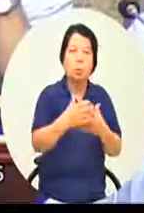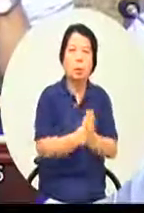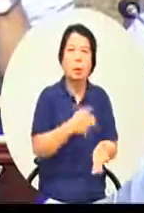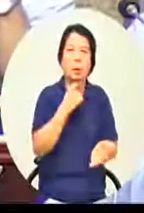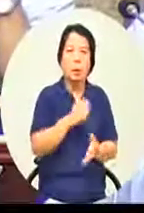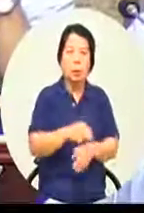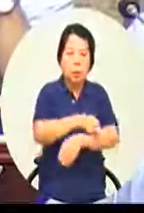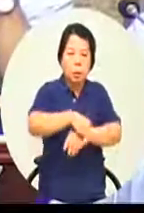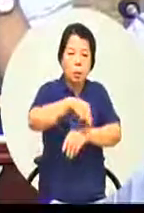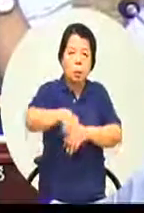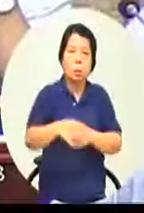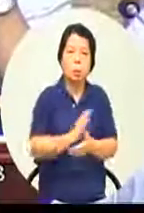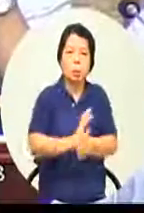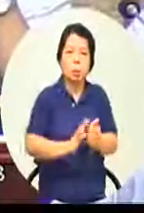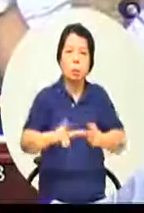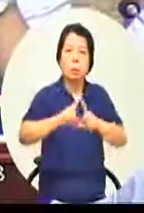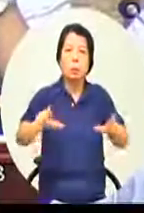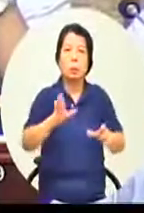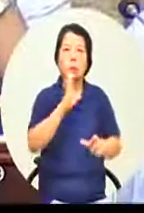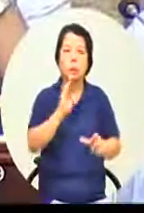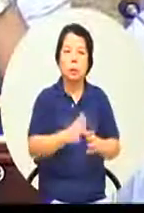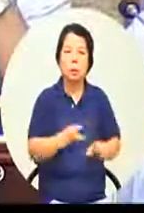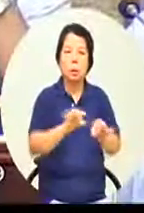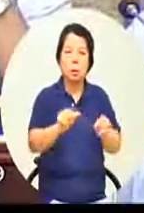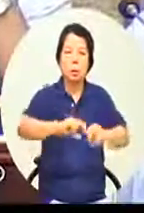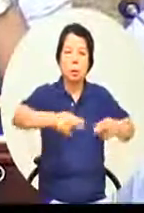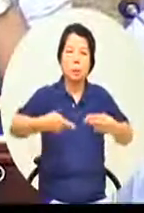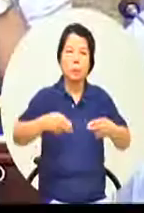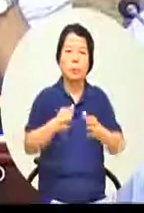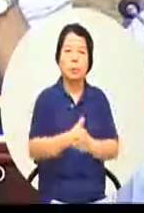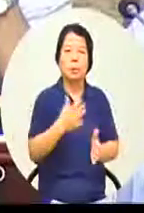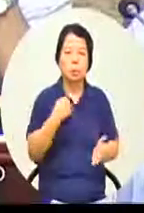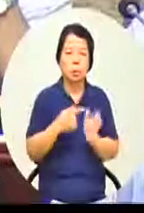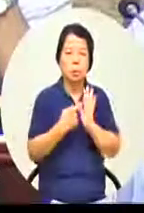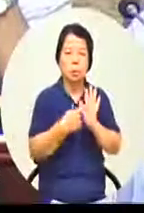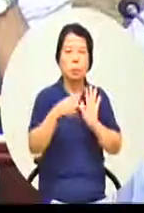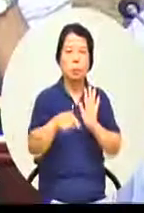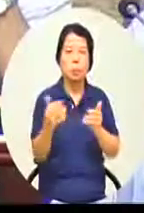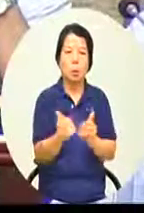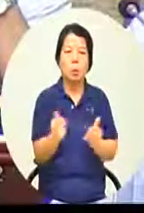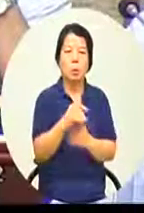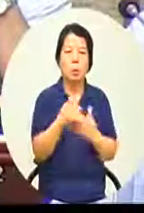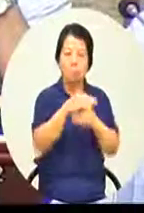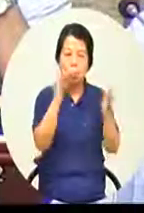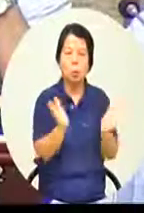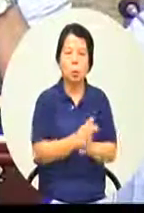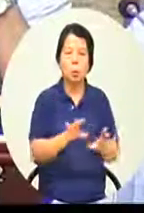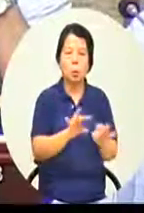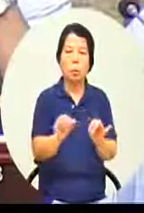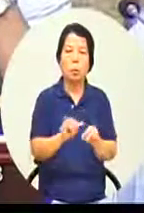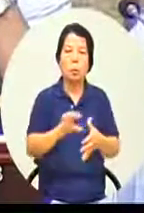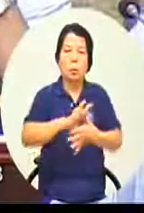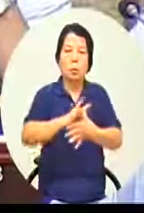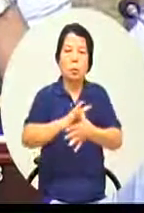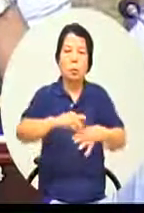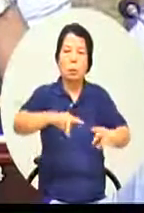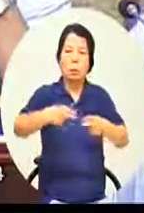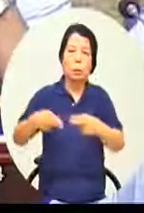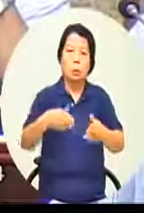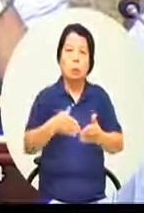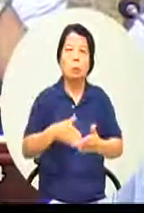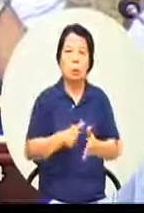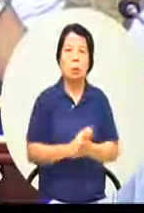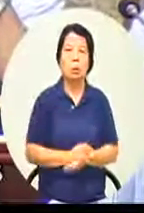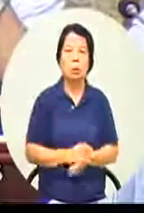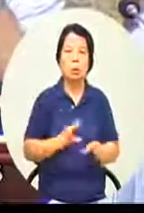设计里面其实影响最大的部分就是地改。那因为我们有呈现的问题，所以一定要进行整个地质改，那个地质改良的部分。那这个地